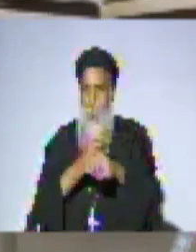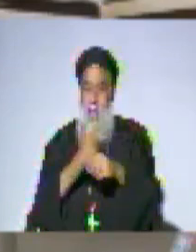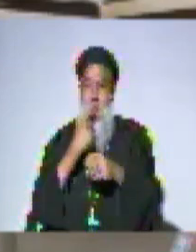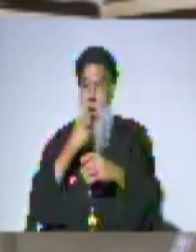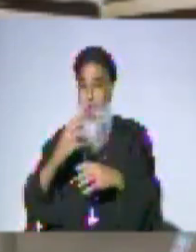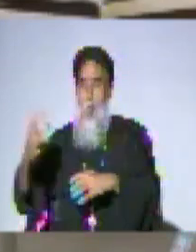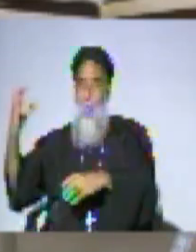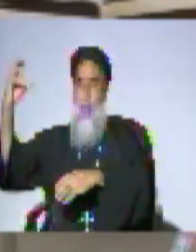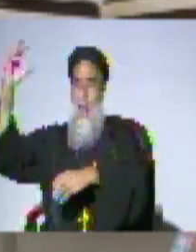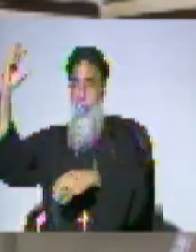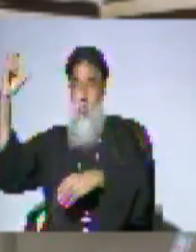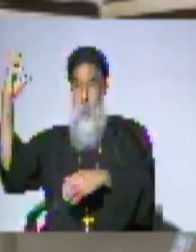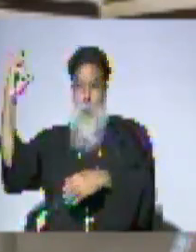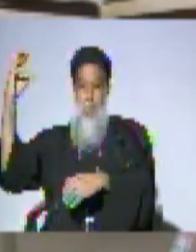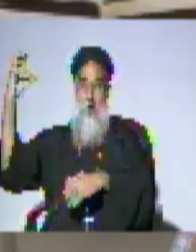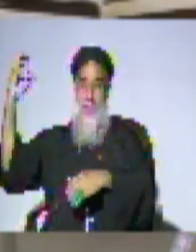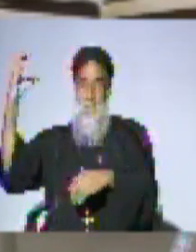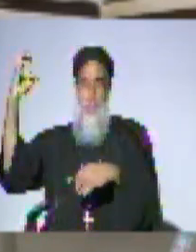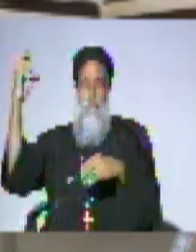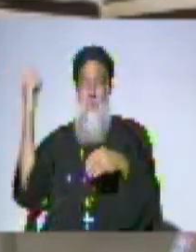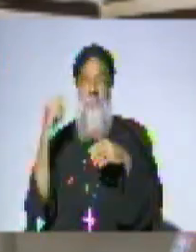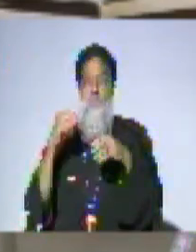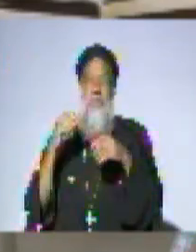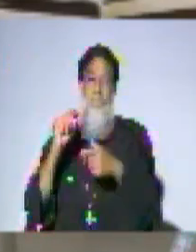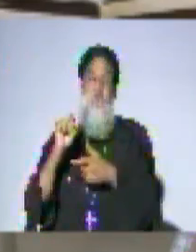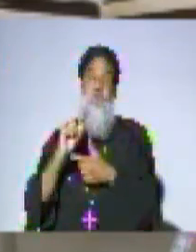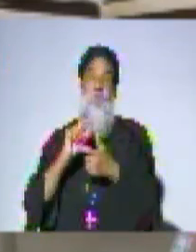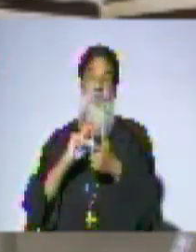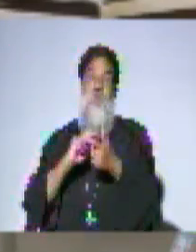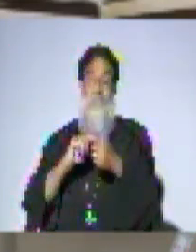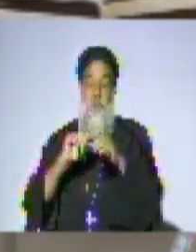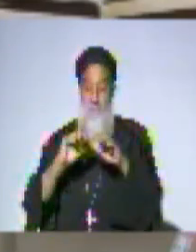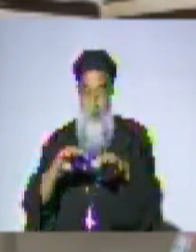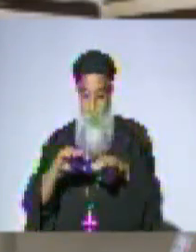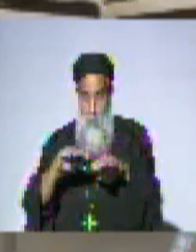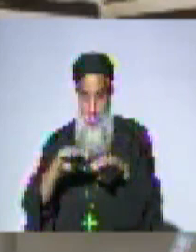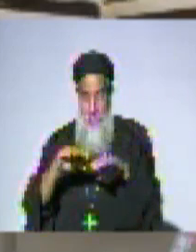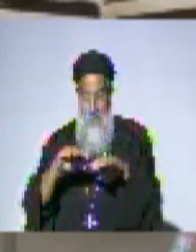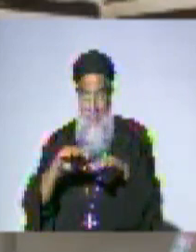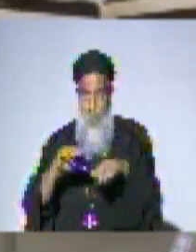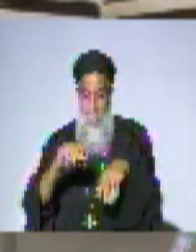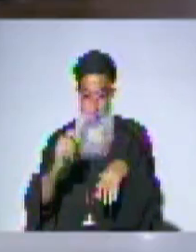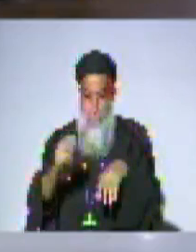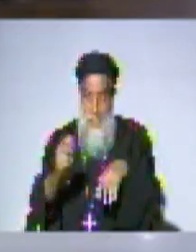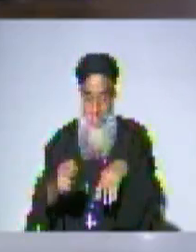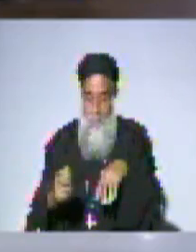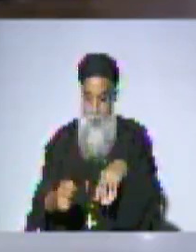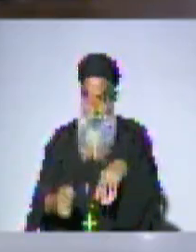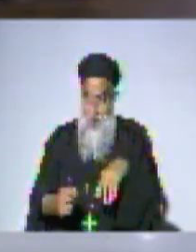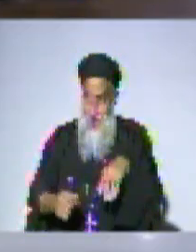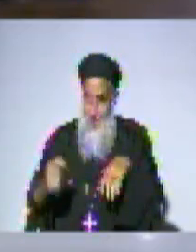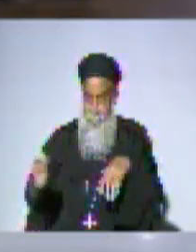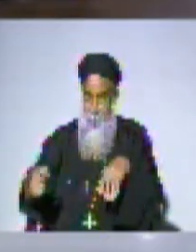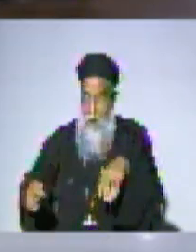فليرميها بحجر. ابتدى المسيح قاعد على الأرض وقاعد يكتب حاجات على الأرض.